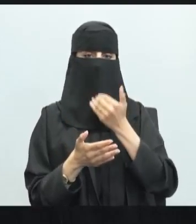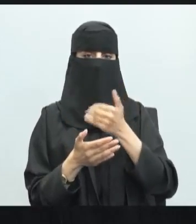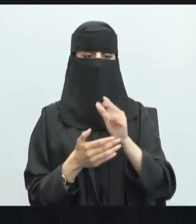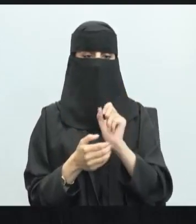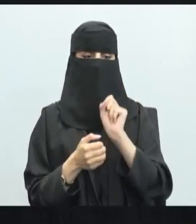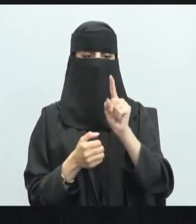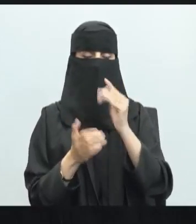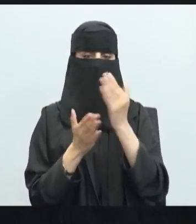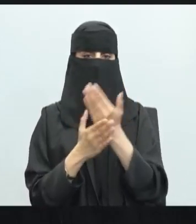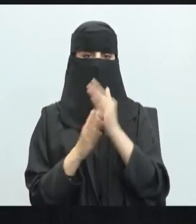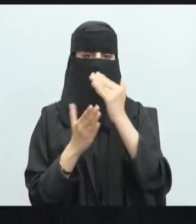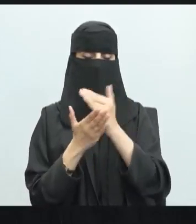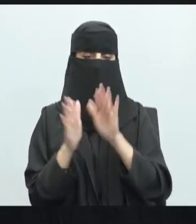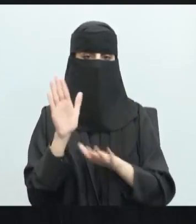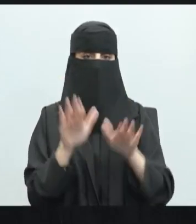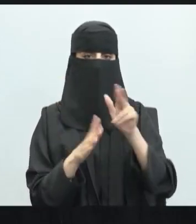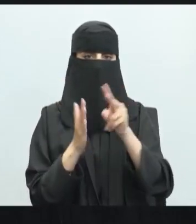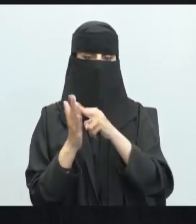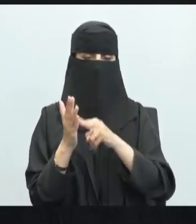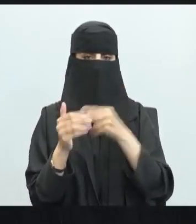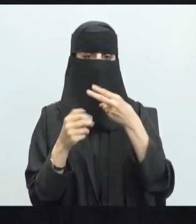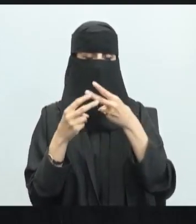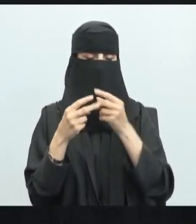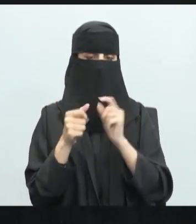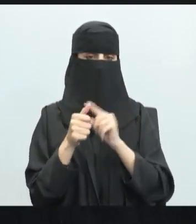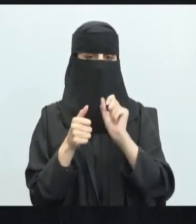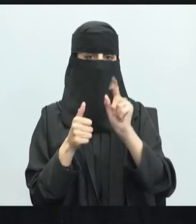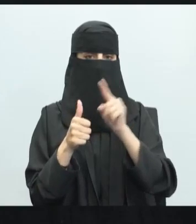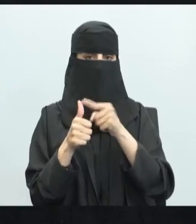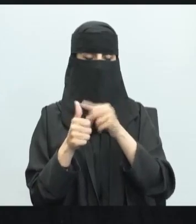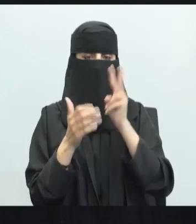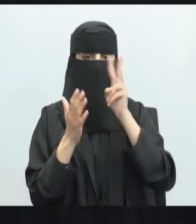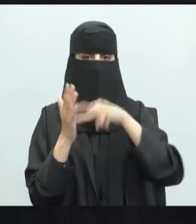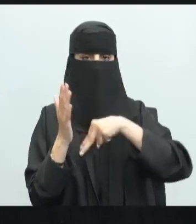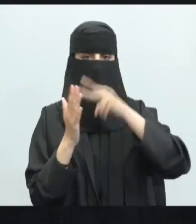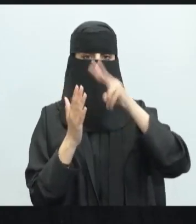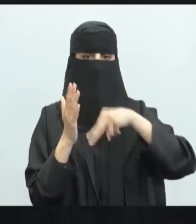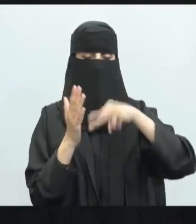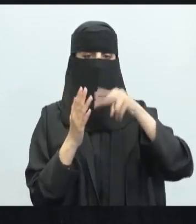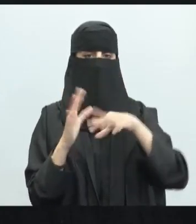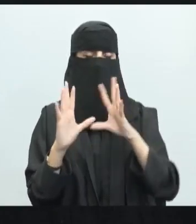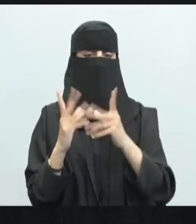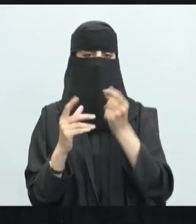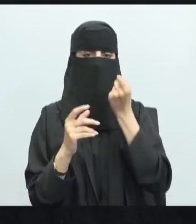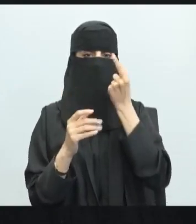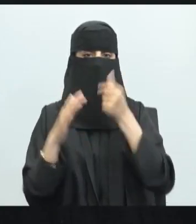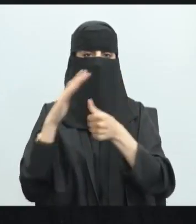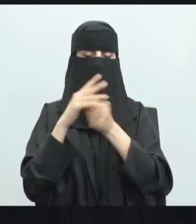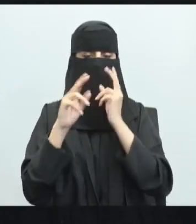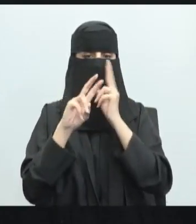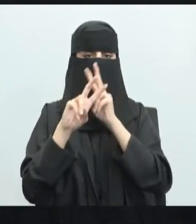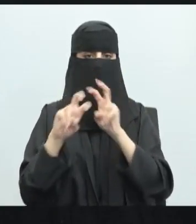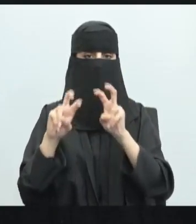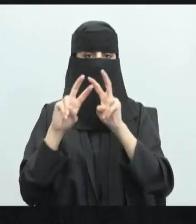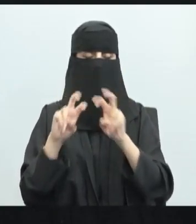البداية ستبحث عن ماذا؟ أحسنتم، سأستطلع أبحث عن الفكرة الرئيسة.